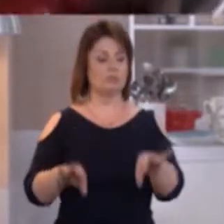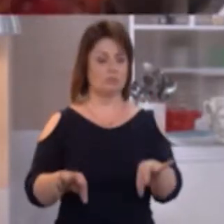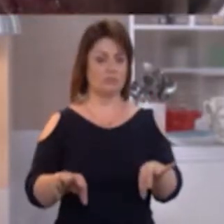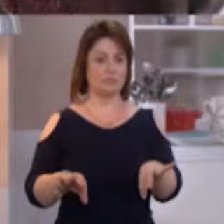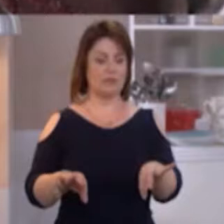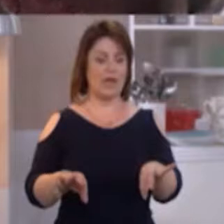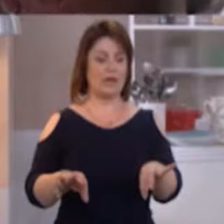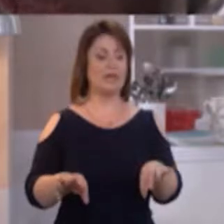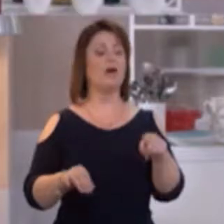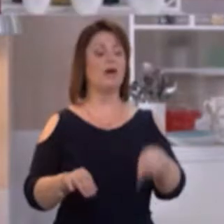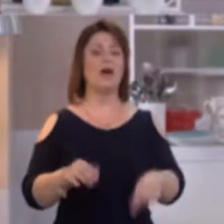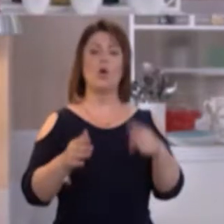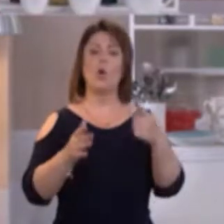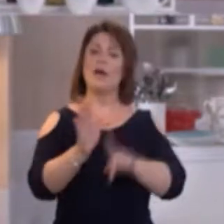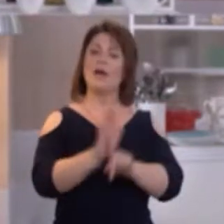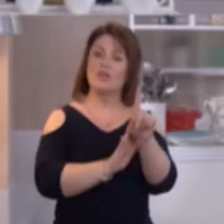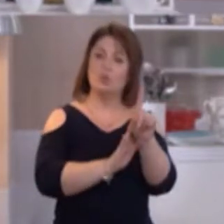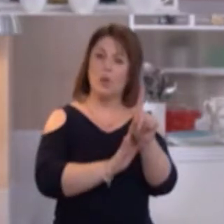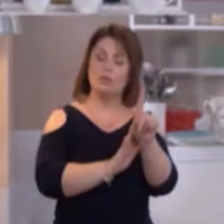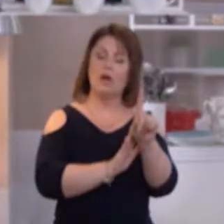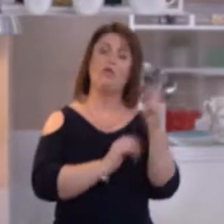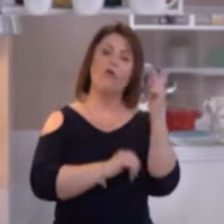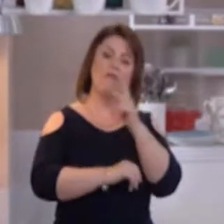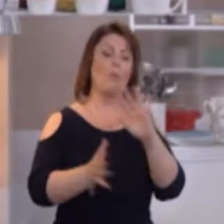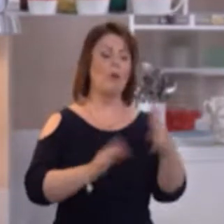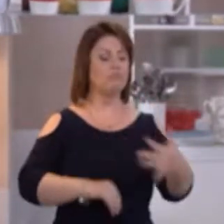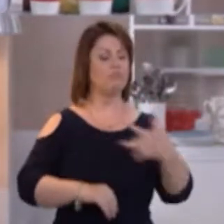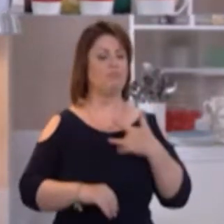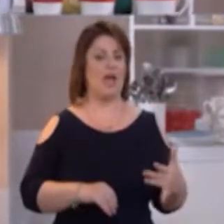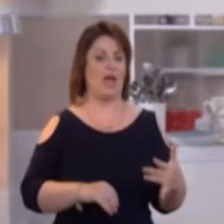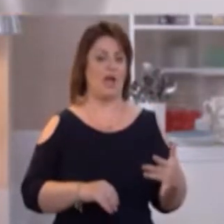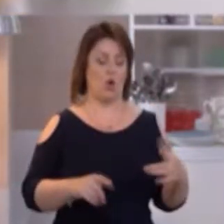a un risultato abbastanza bianco, no?